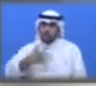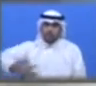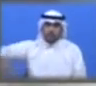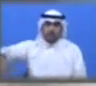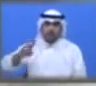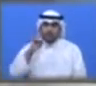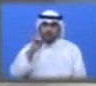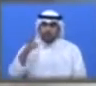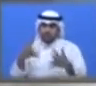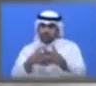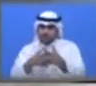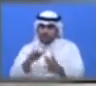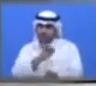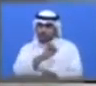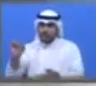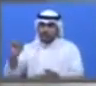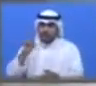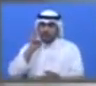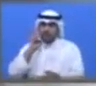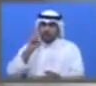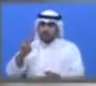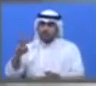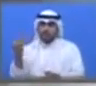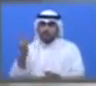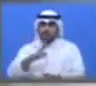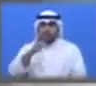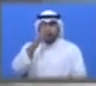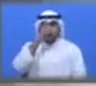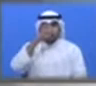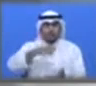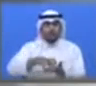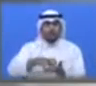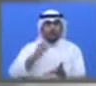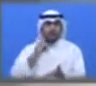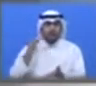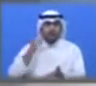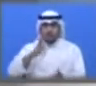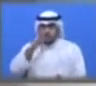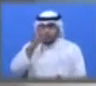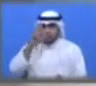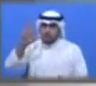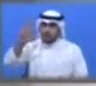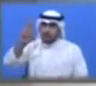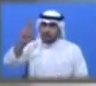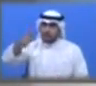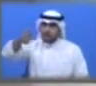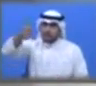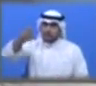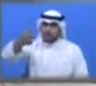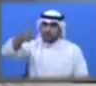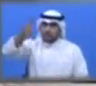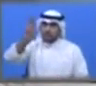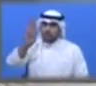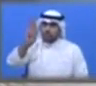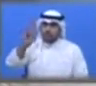والمؤسسة الثقافية العربية بدأت تلتفت لأهمية صون التراث الشعبي بشكل عام، وأن يكون جائزة بهذا الحجم